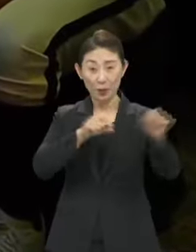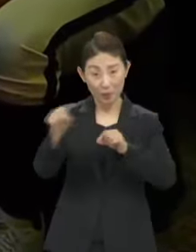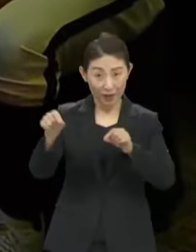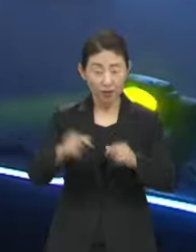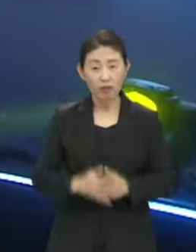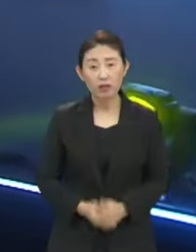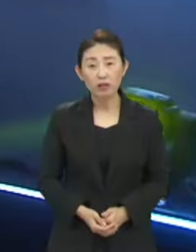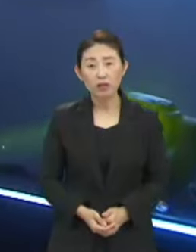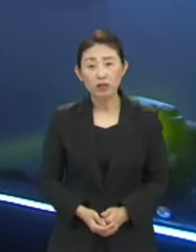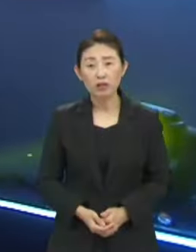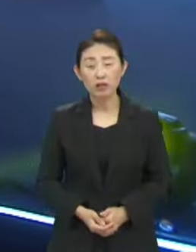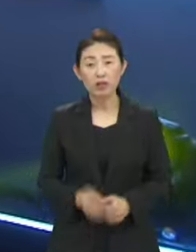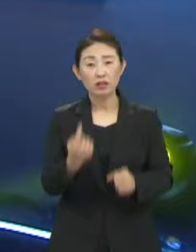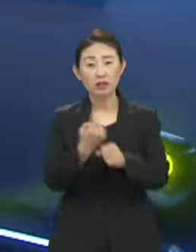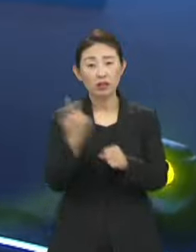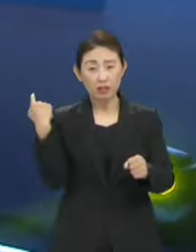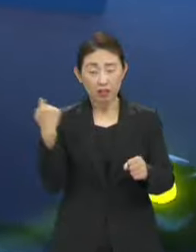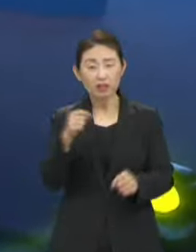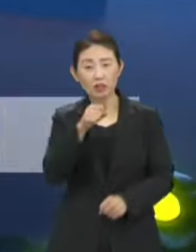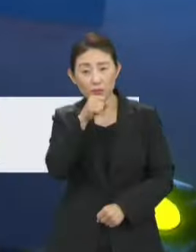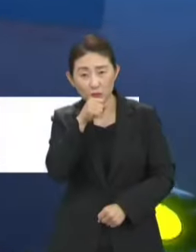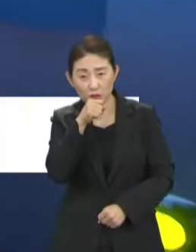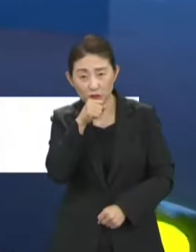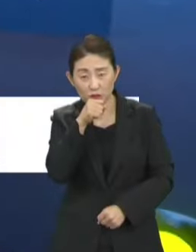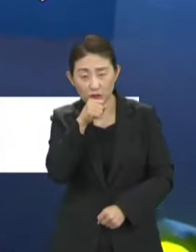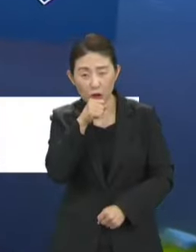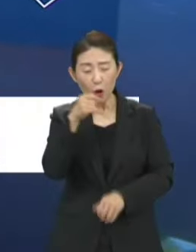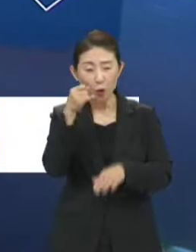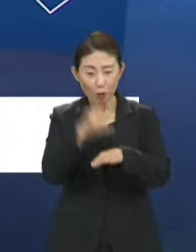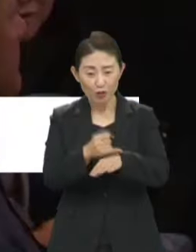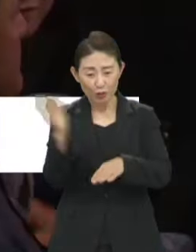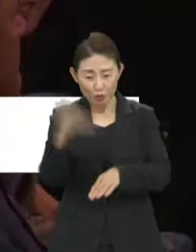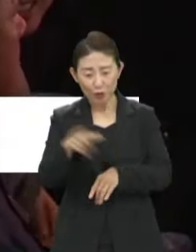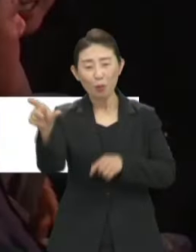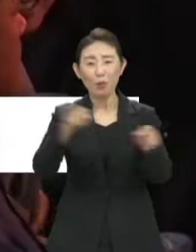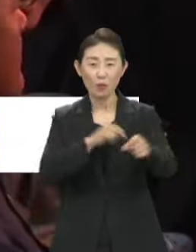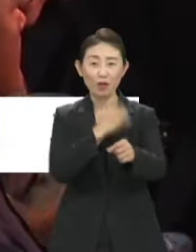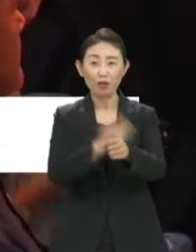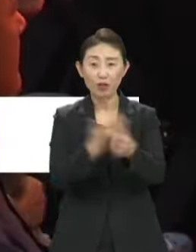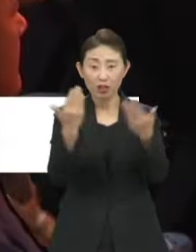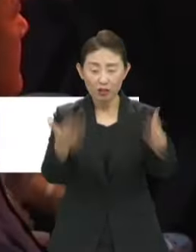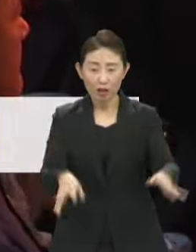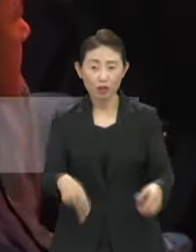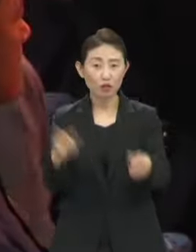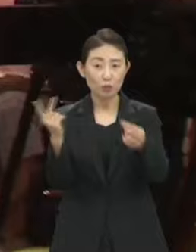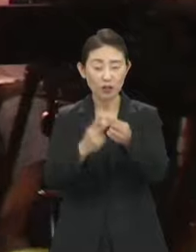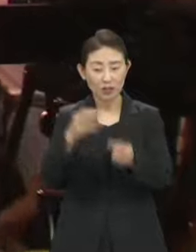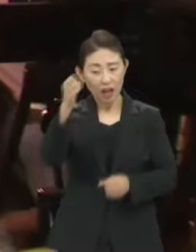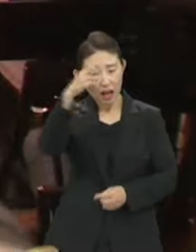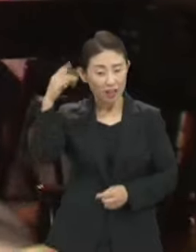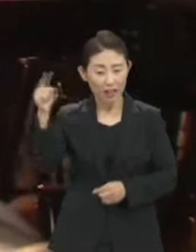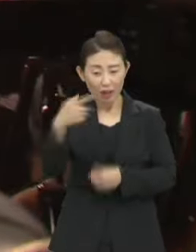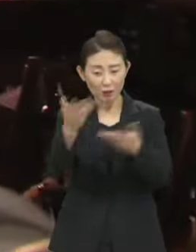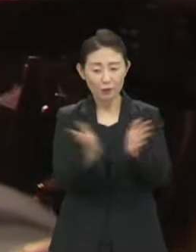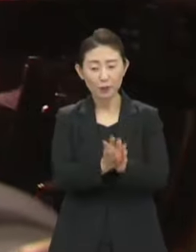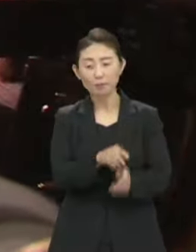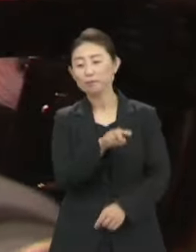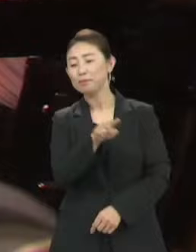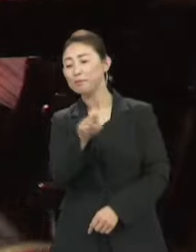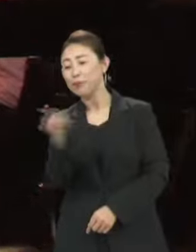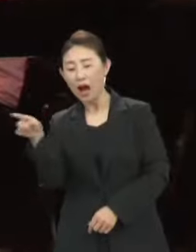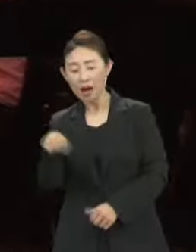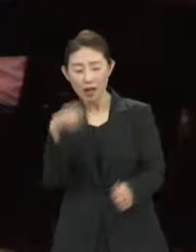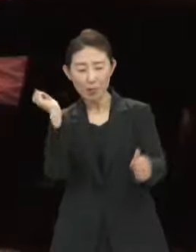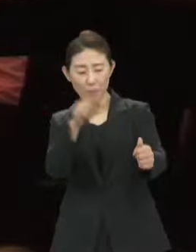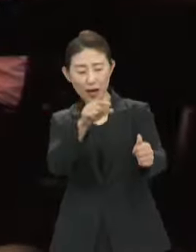드래프트. 지난해 성적의 역순으로 드래프트 순번이 정해지며 두 번째로 지명에 나선 한화는 고교 특급